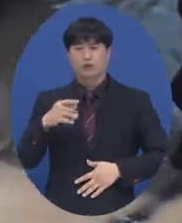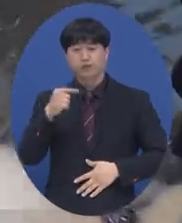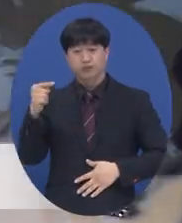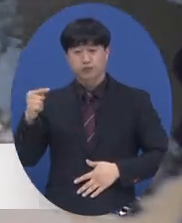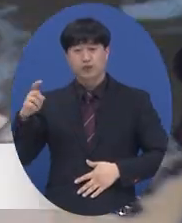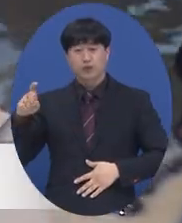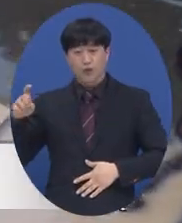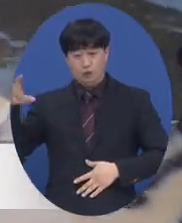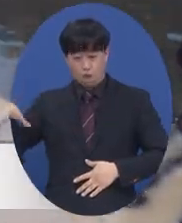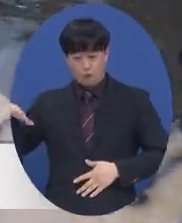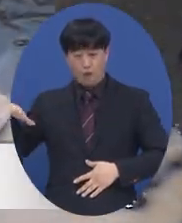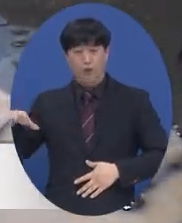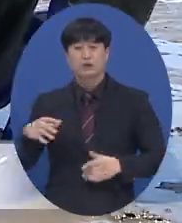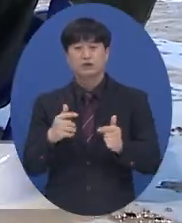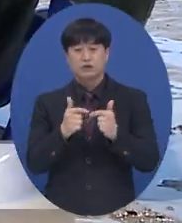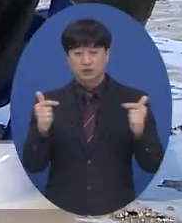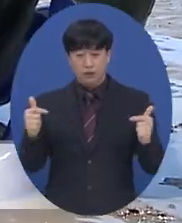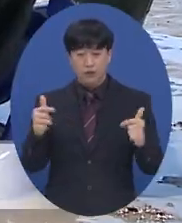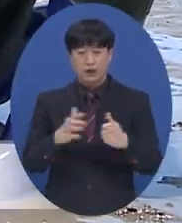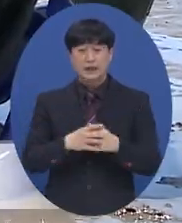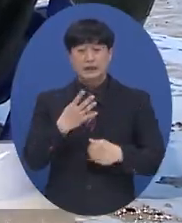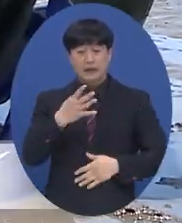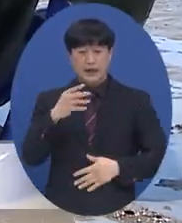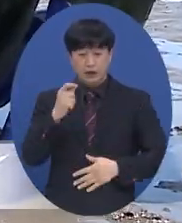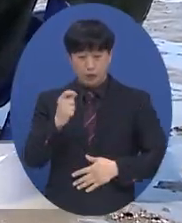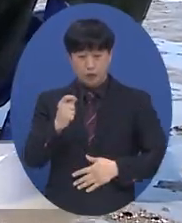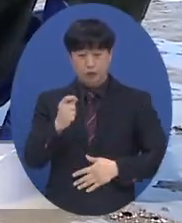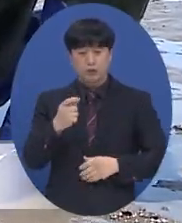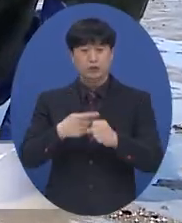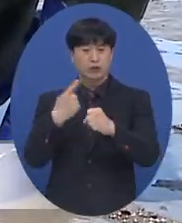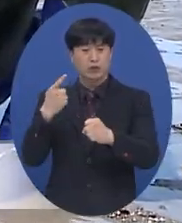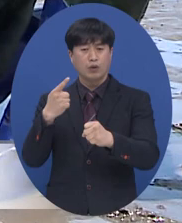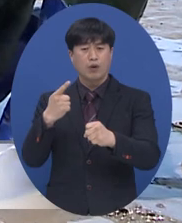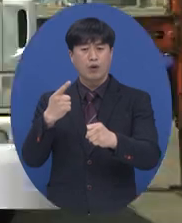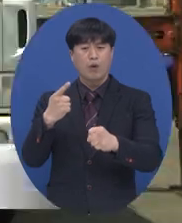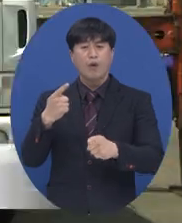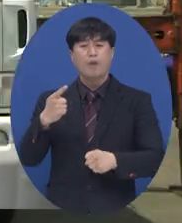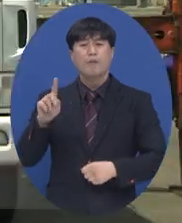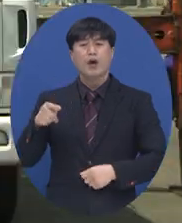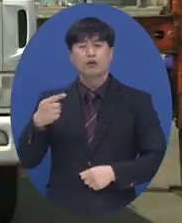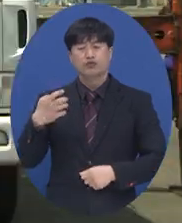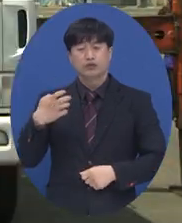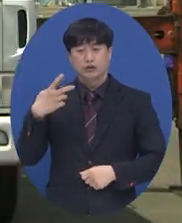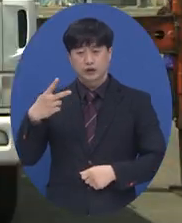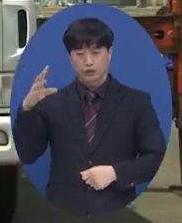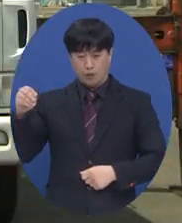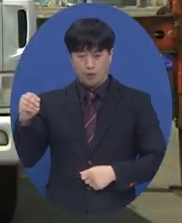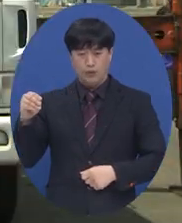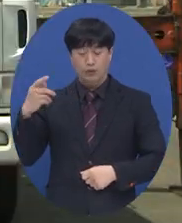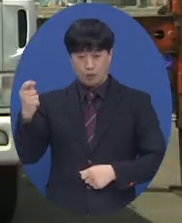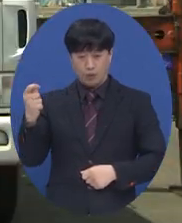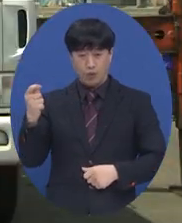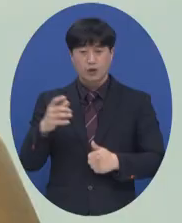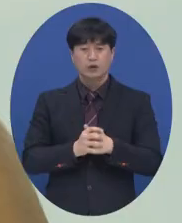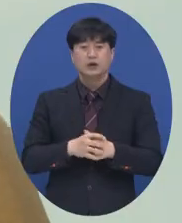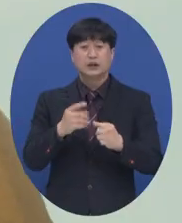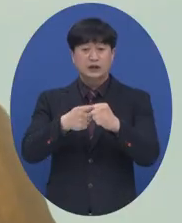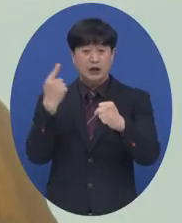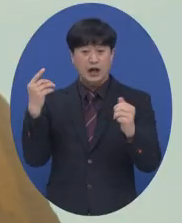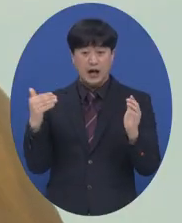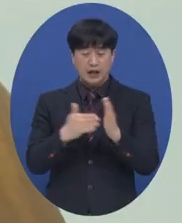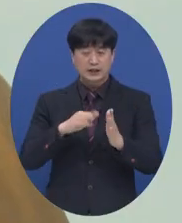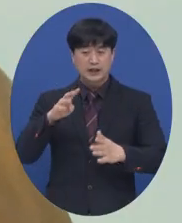늘었고, 4톤에 불과했던 생산량도 지난해 192톤. 해마다 증가해 작년까지